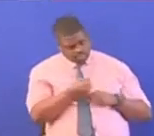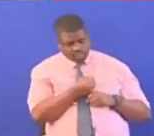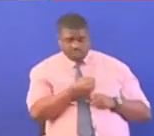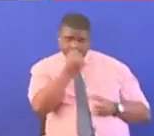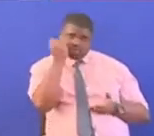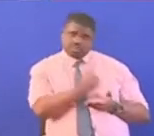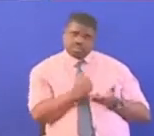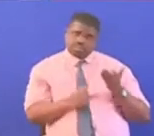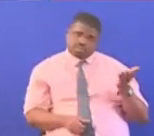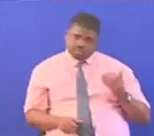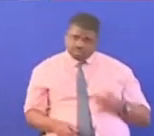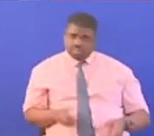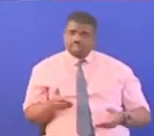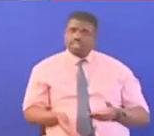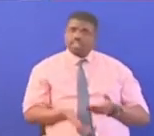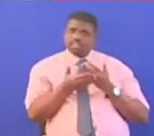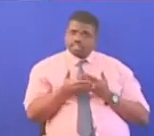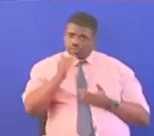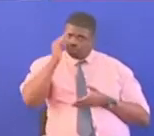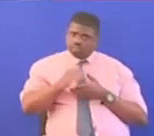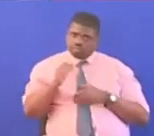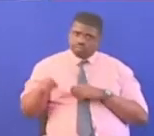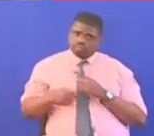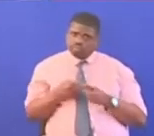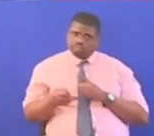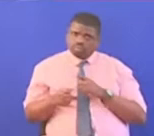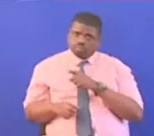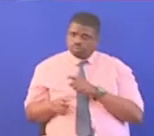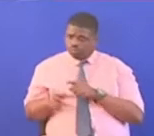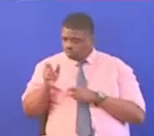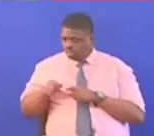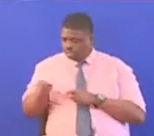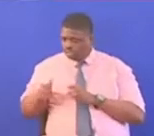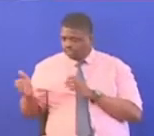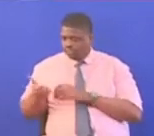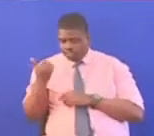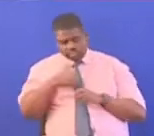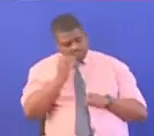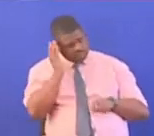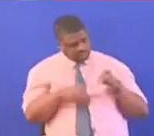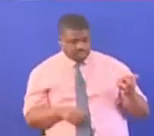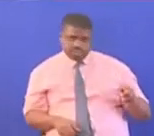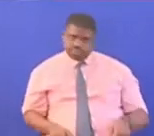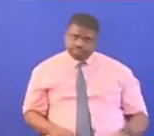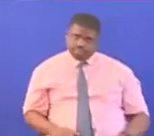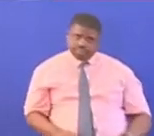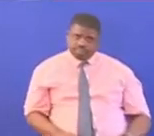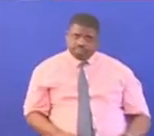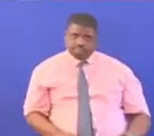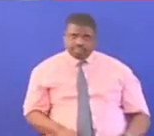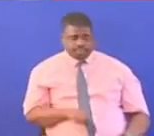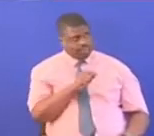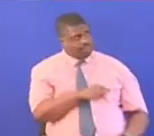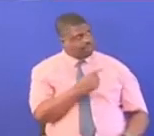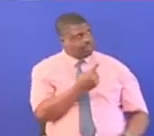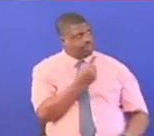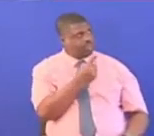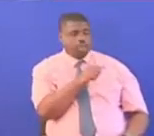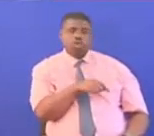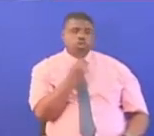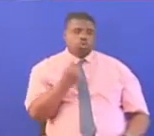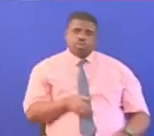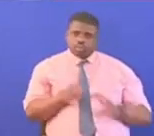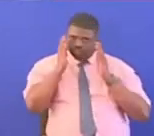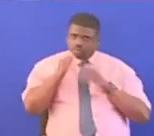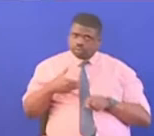maazimio haya yanatusaidia kupunguza migogoro kati ya wananchi na hifadhi, wananchi na serikali. Lakini hii peke yake haitoshi.